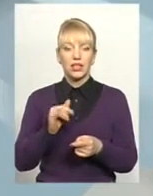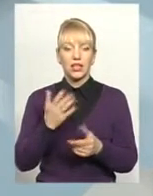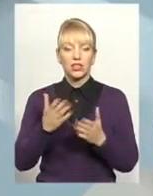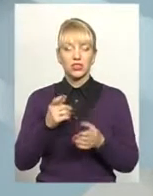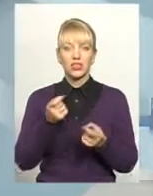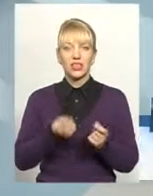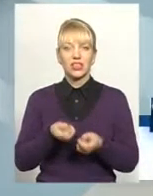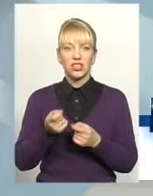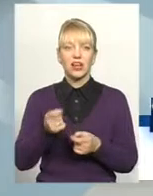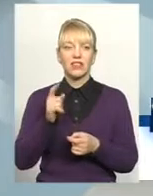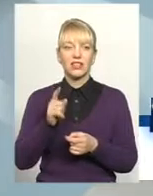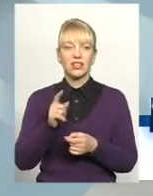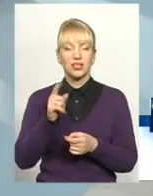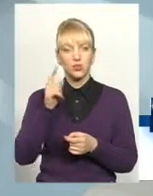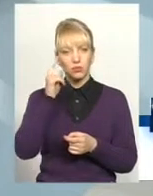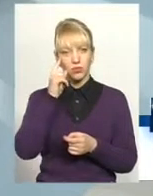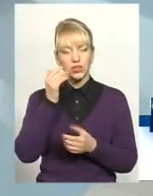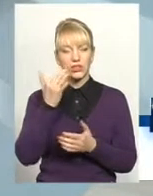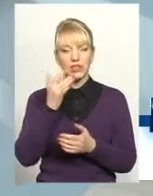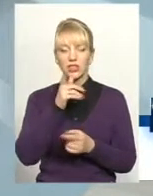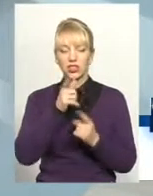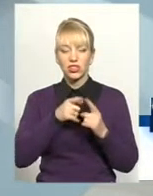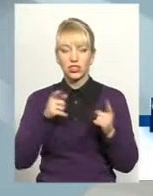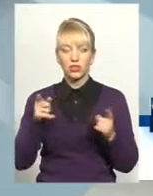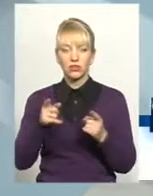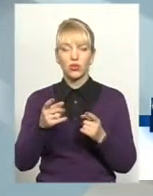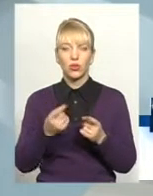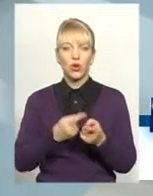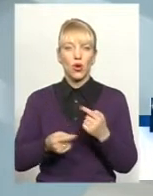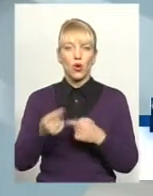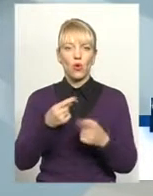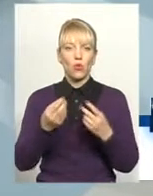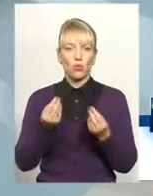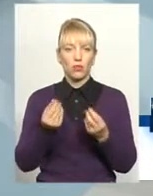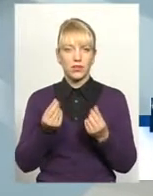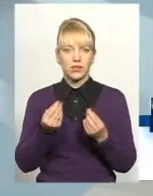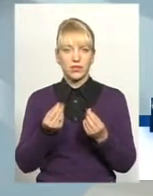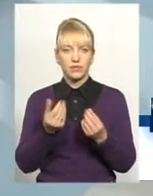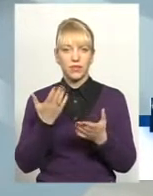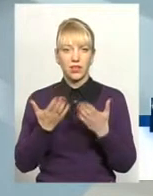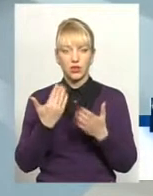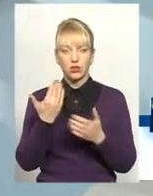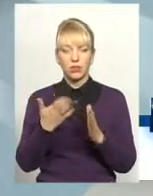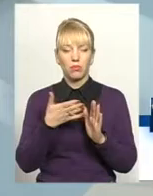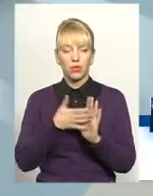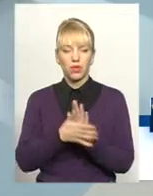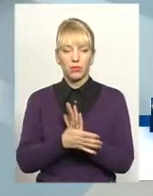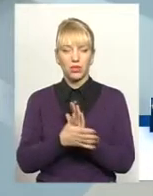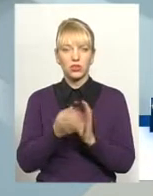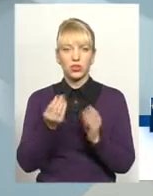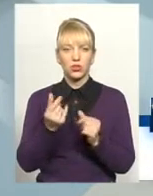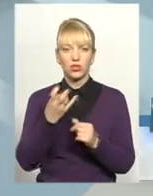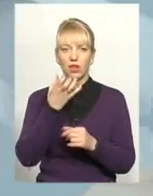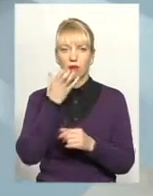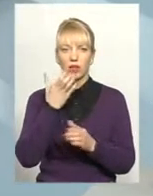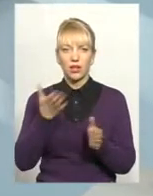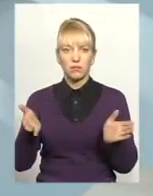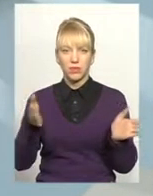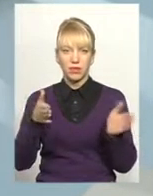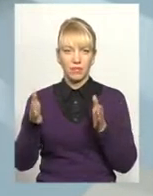за який термін воно окупиться, якщо ти там навіть потратиш кошти на утеплення і так далі. Звичайно, з